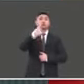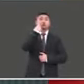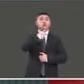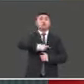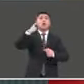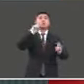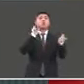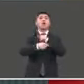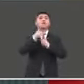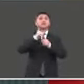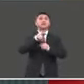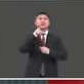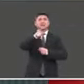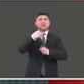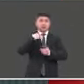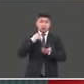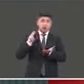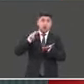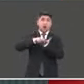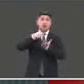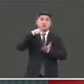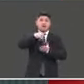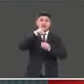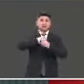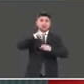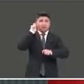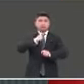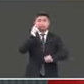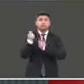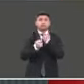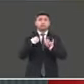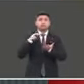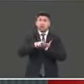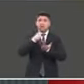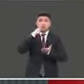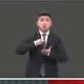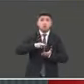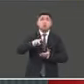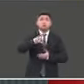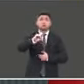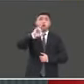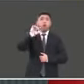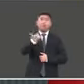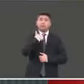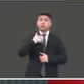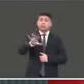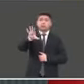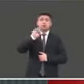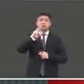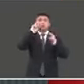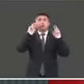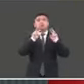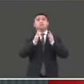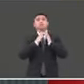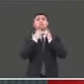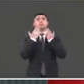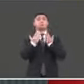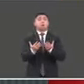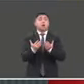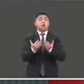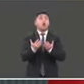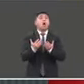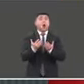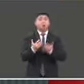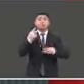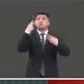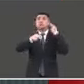dönemindeki Kalkınma hamlelerine yaptığı en keskin tercihlerden birini ifade ediyor her ne